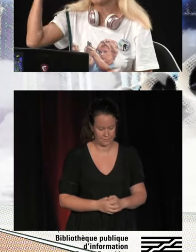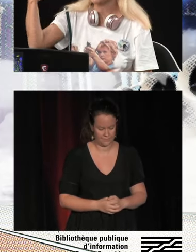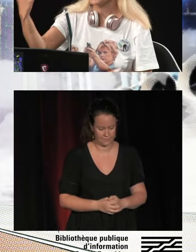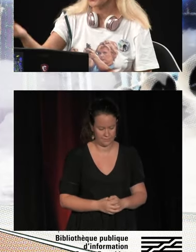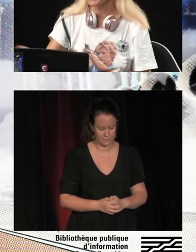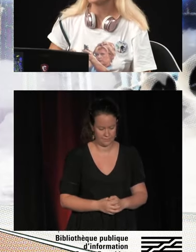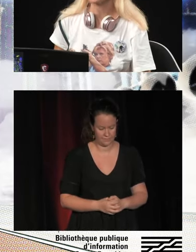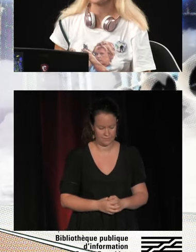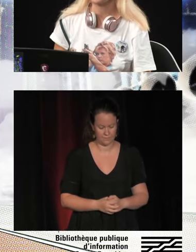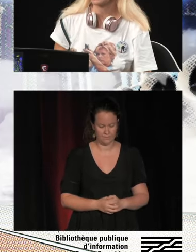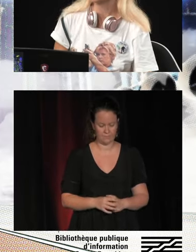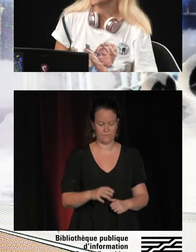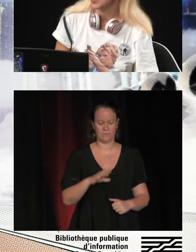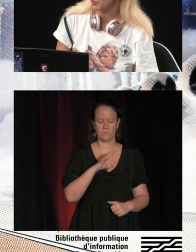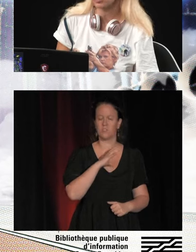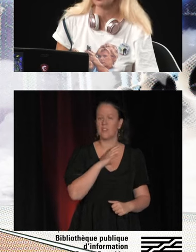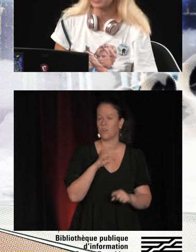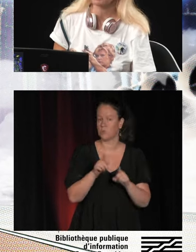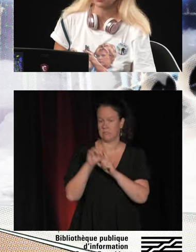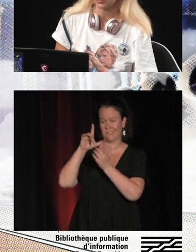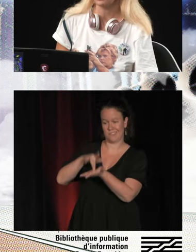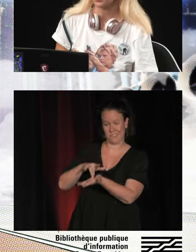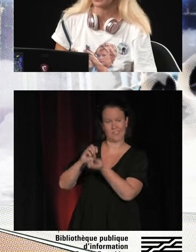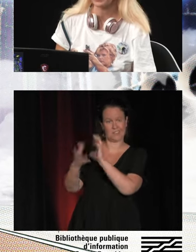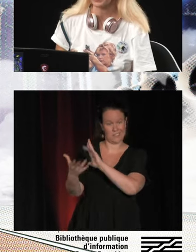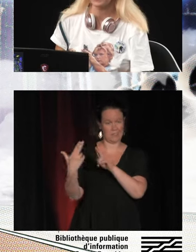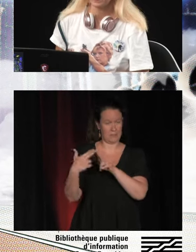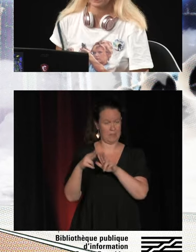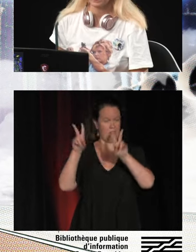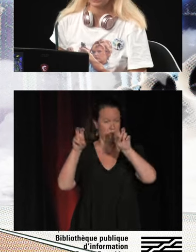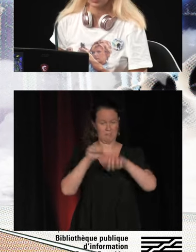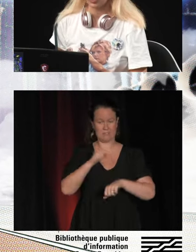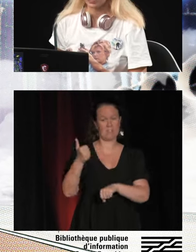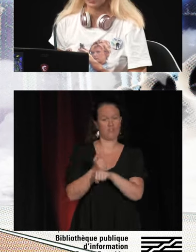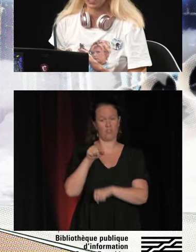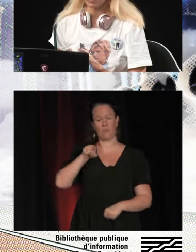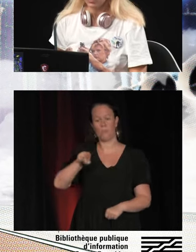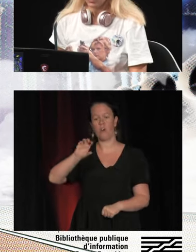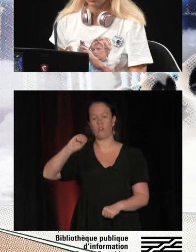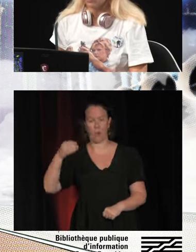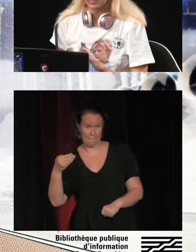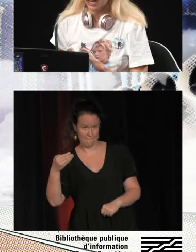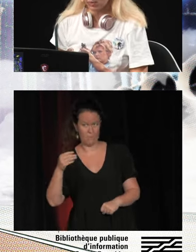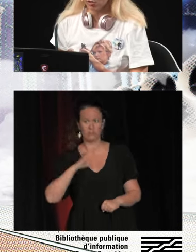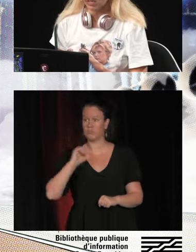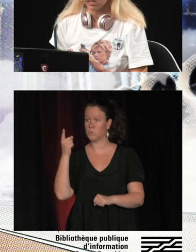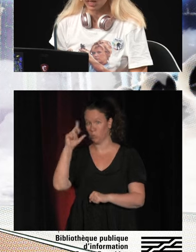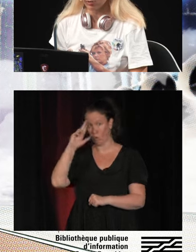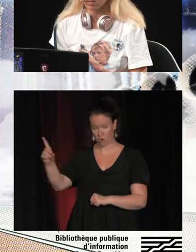T'as notamment aussi le site, speedrun.com qui répertorie donc les records, etc. Donc en